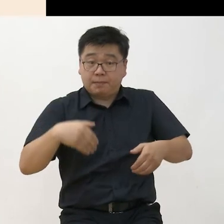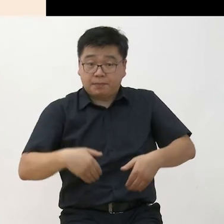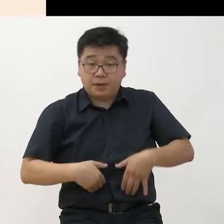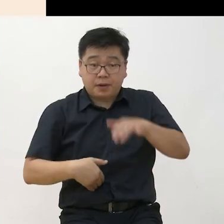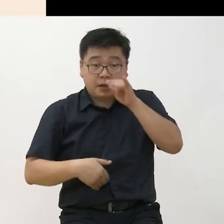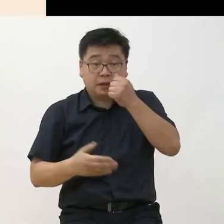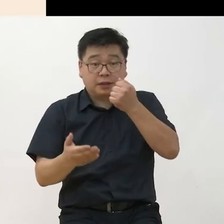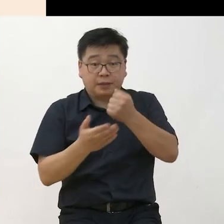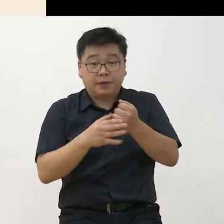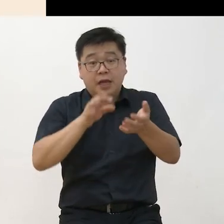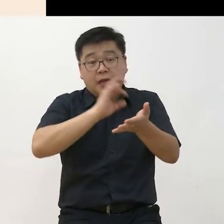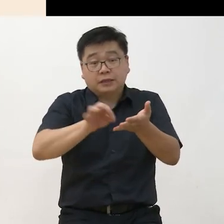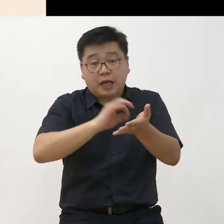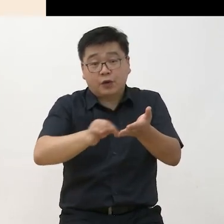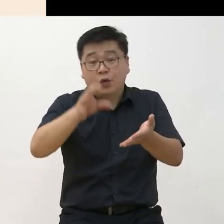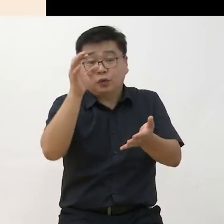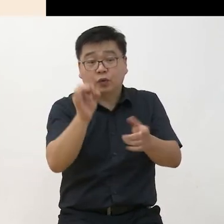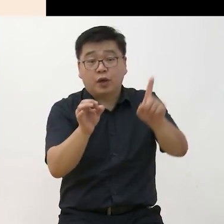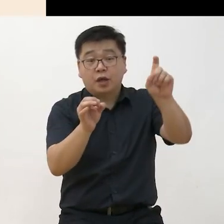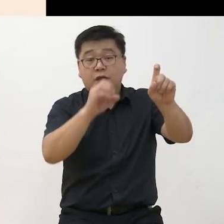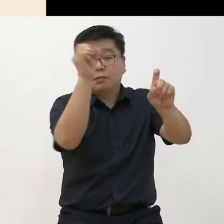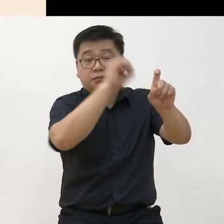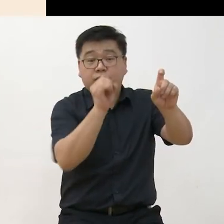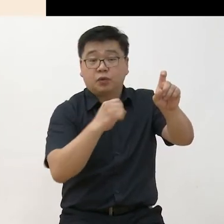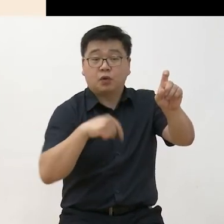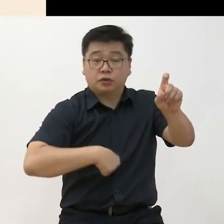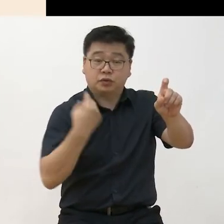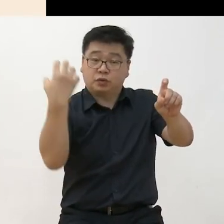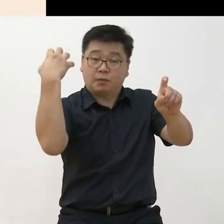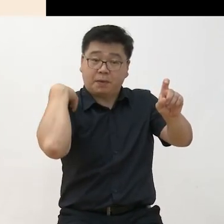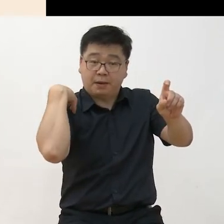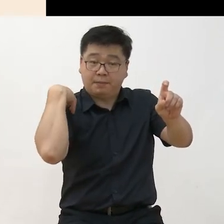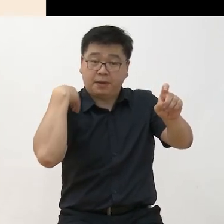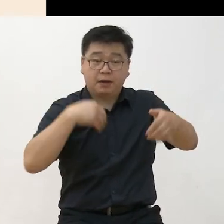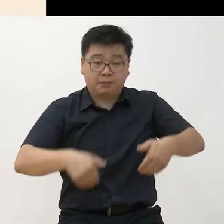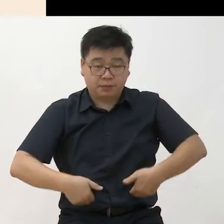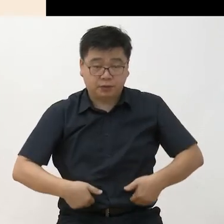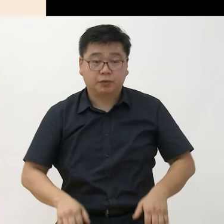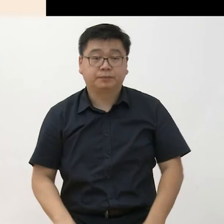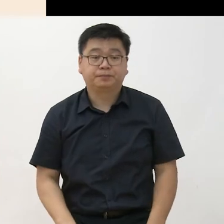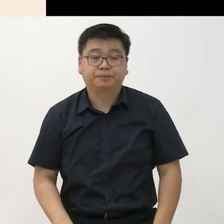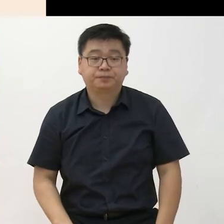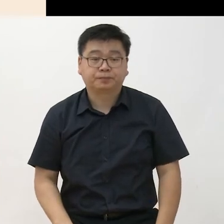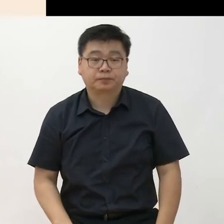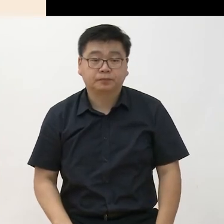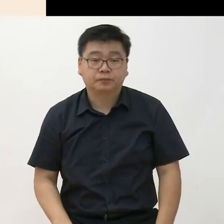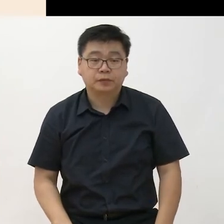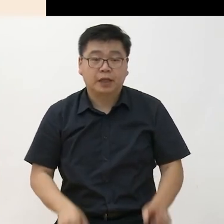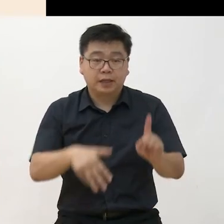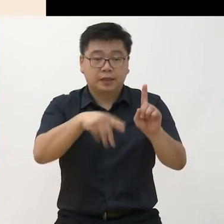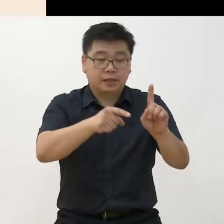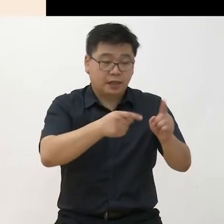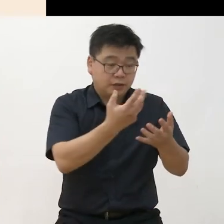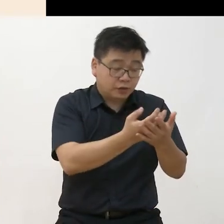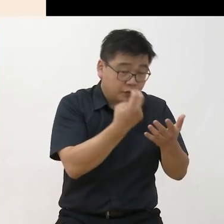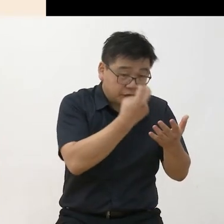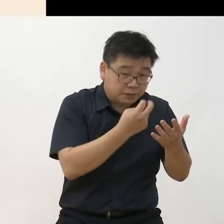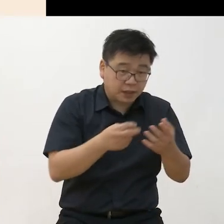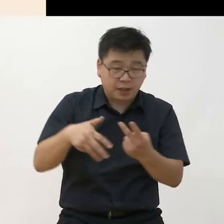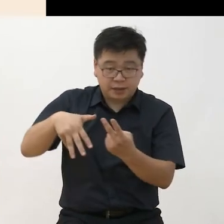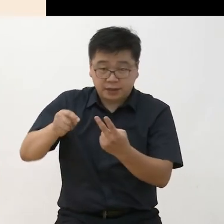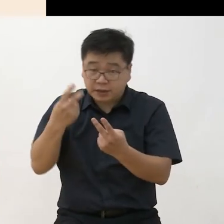총 소요 예산의 10% 이상을 자부담으로 필수로 책정을 하셔야 합니다. 1차 서류 심의 그리고